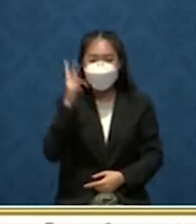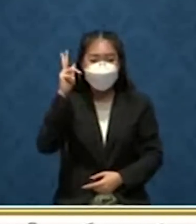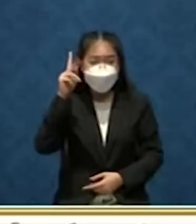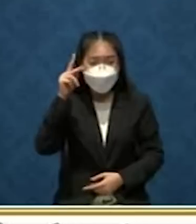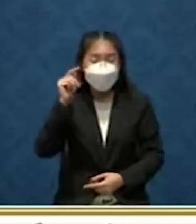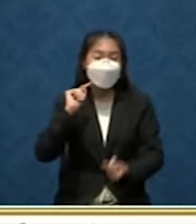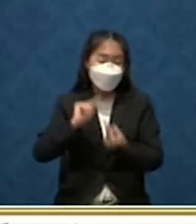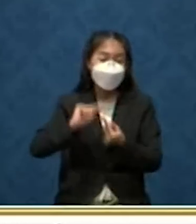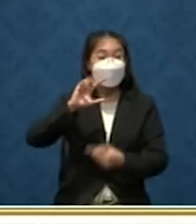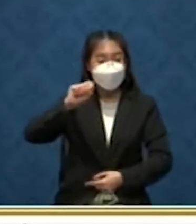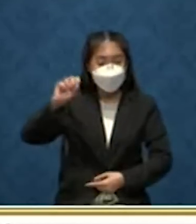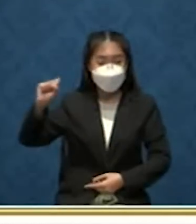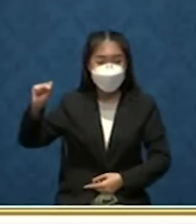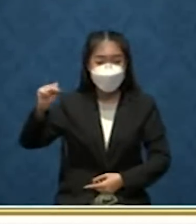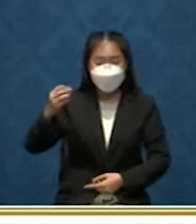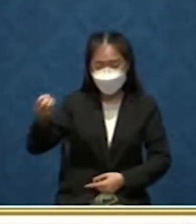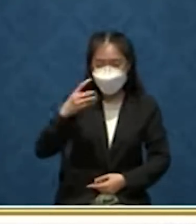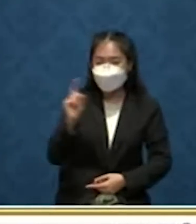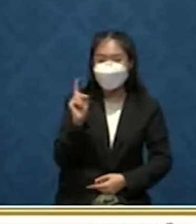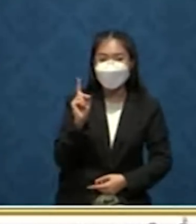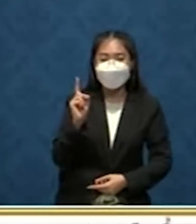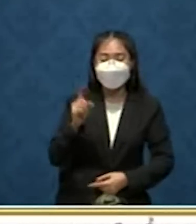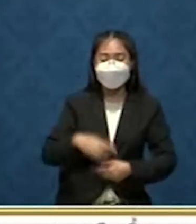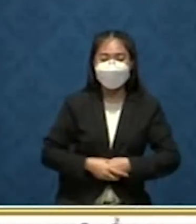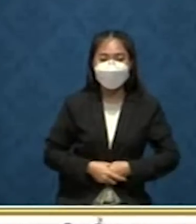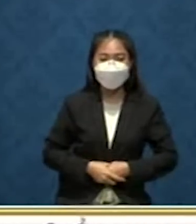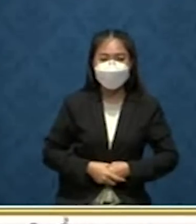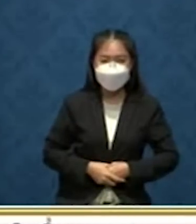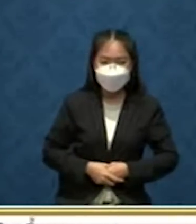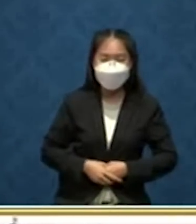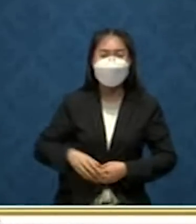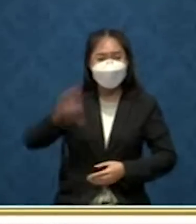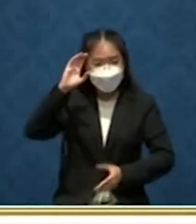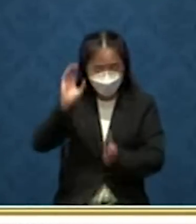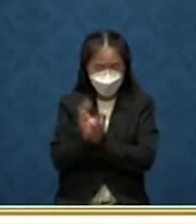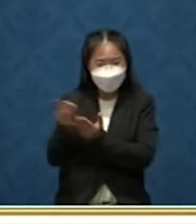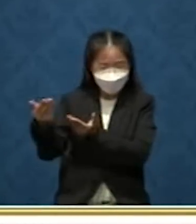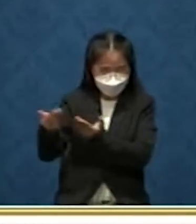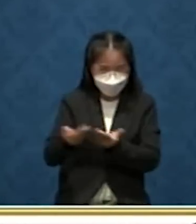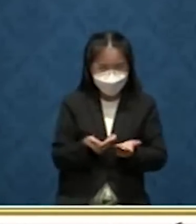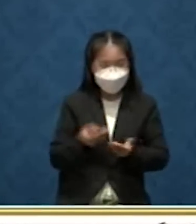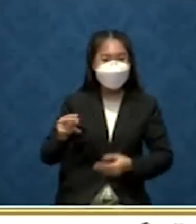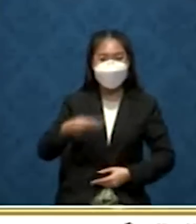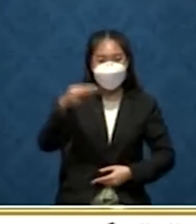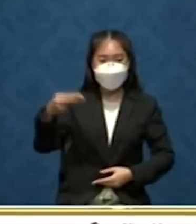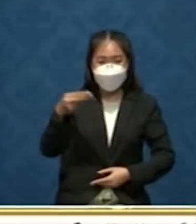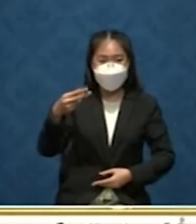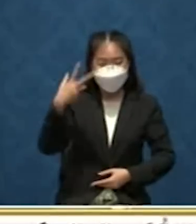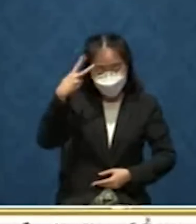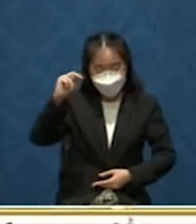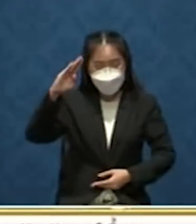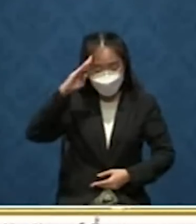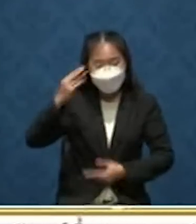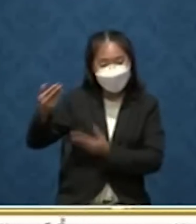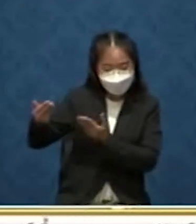ชิกท่านหนึ่งคุณน้ำจิราพรบอกว่าตำรวจมีการเชิญตัวหานผลเอกประยุตมาแล้ว